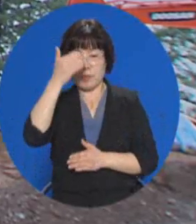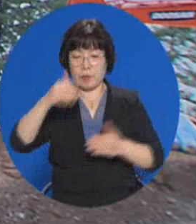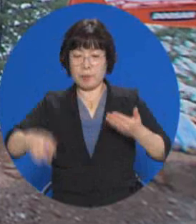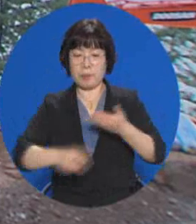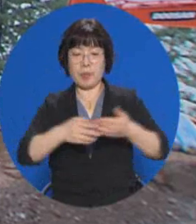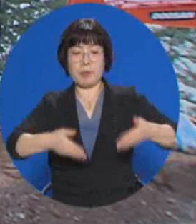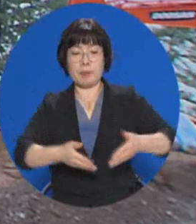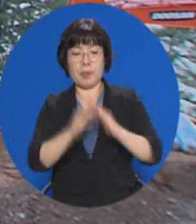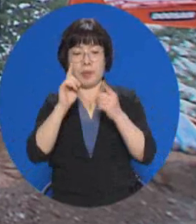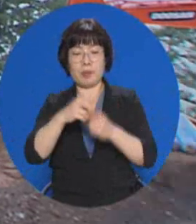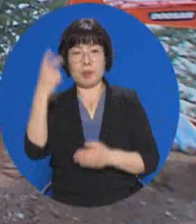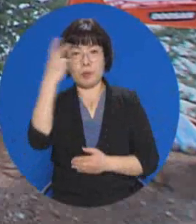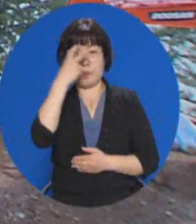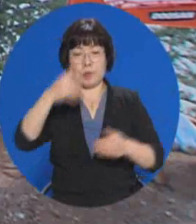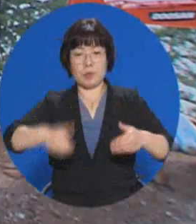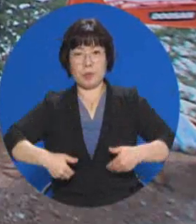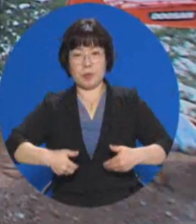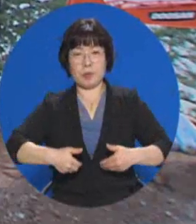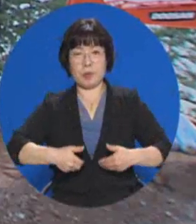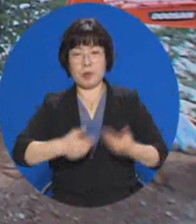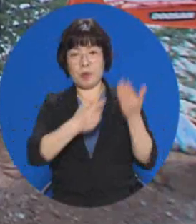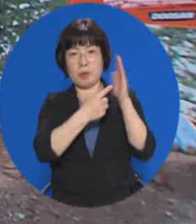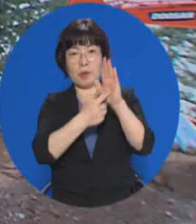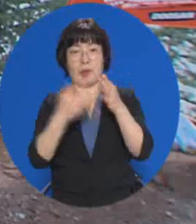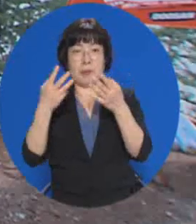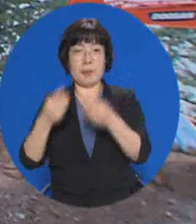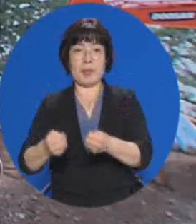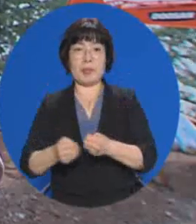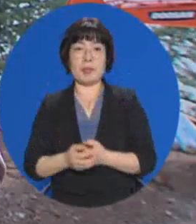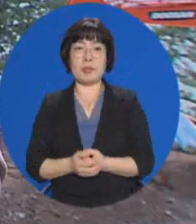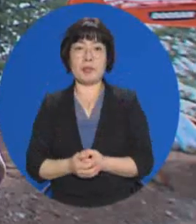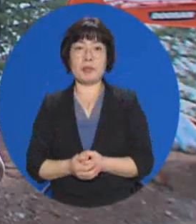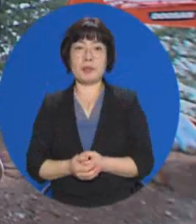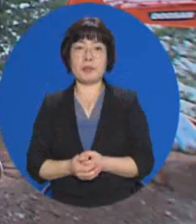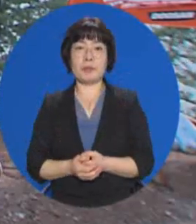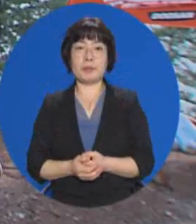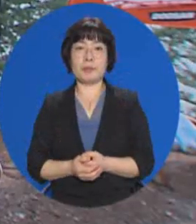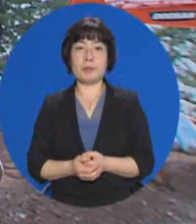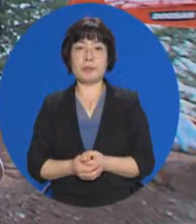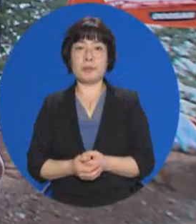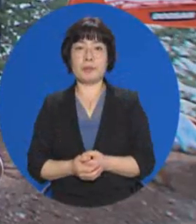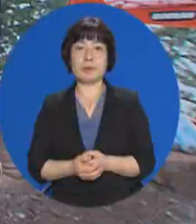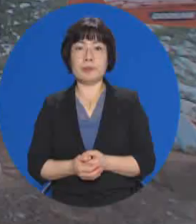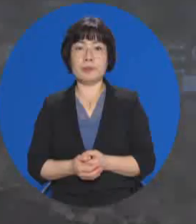난개발에 대한 실태 조사가 필요하다는 목소리가 높습니다. MBC 뉴스 강서영입니다.